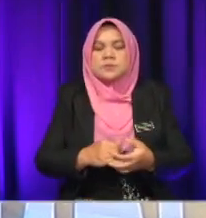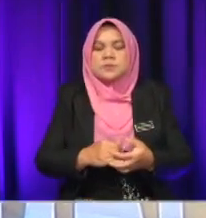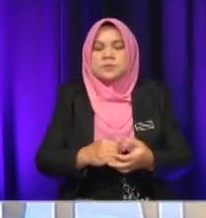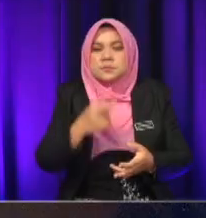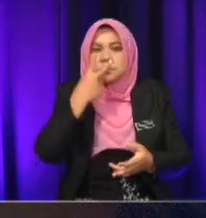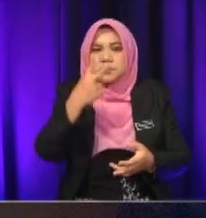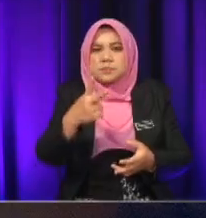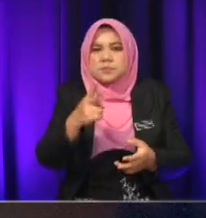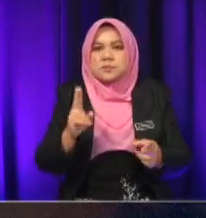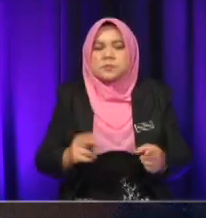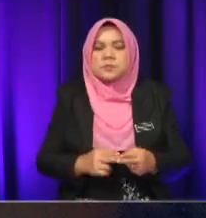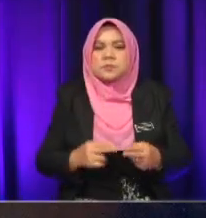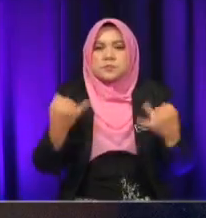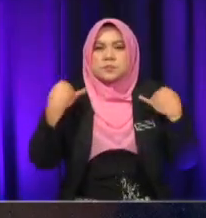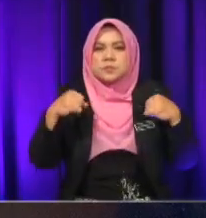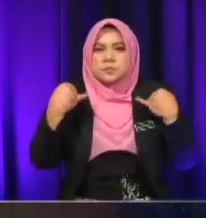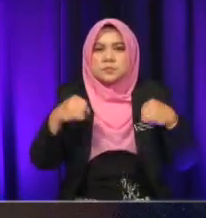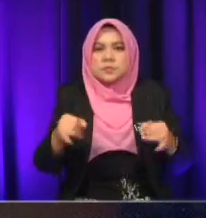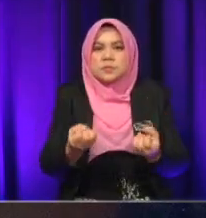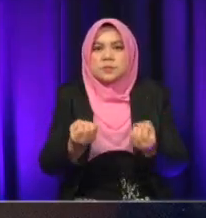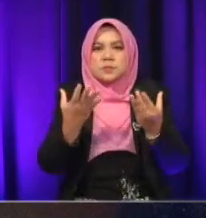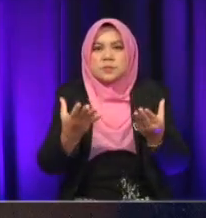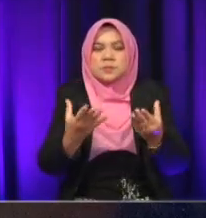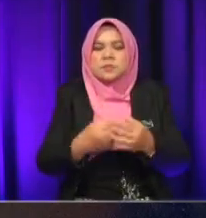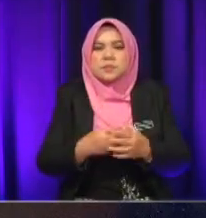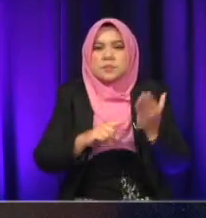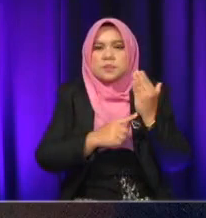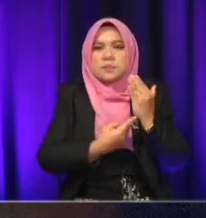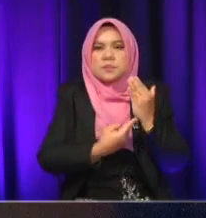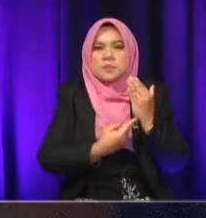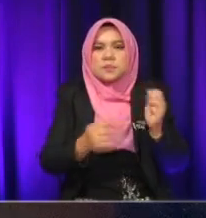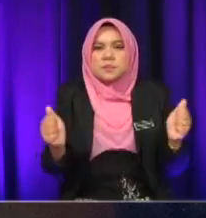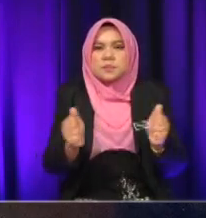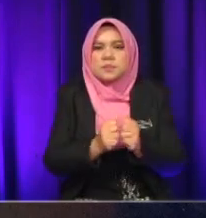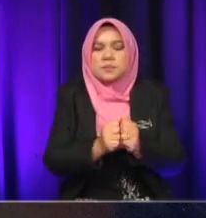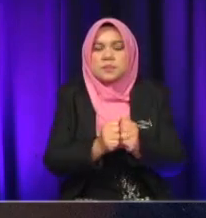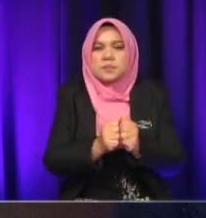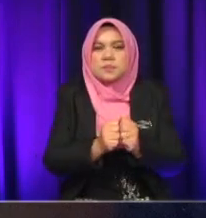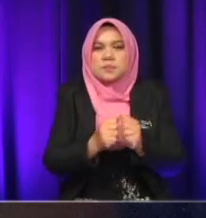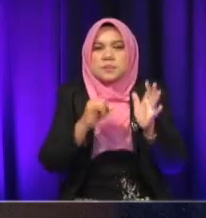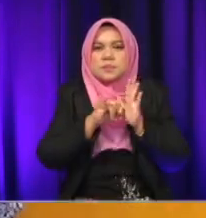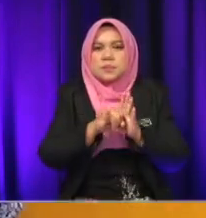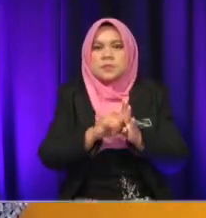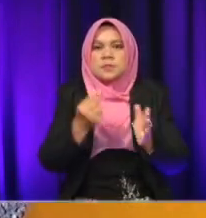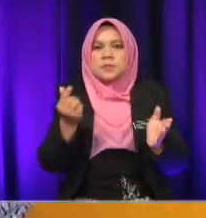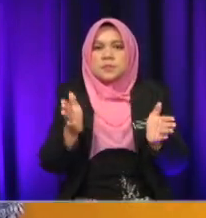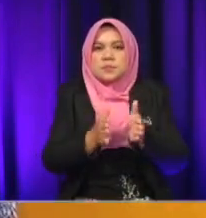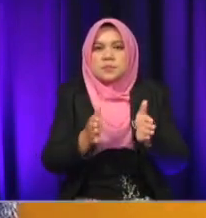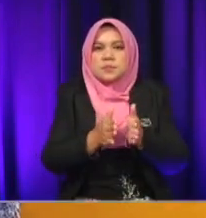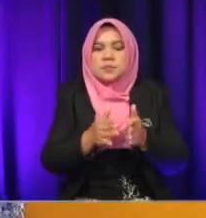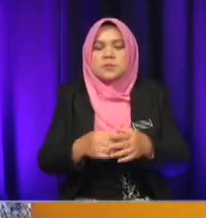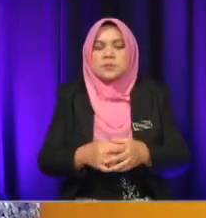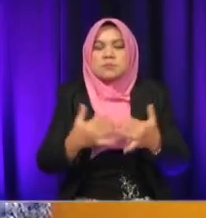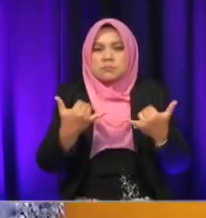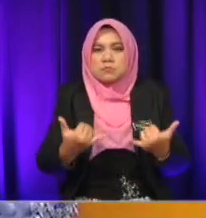nampak usahawan-usahawan ini banyak yang bermula daripada pengiklanan kecil-kecilan ini, dia boleh membina empire